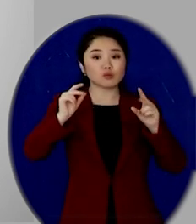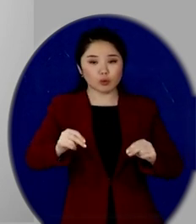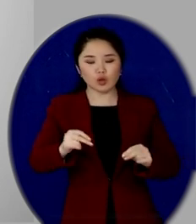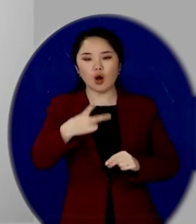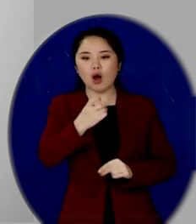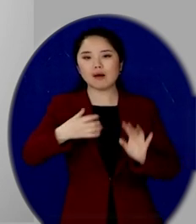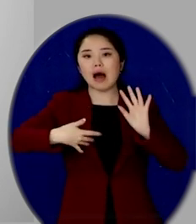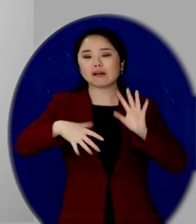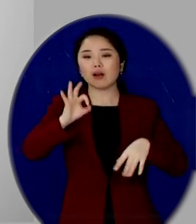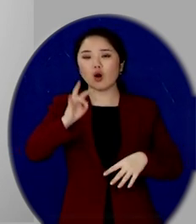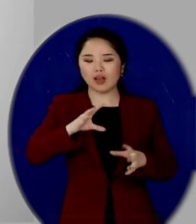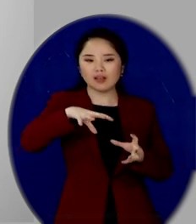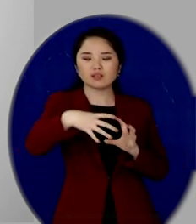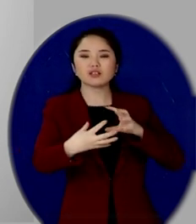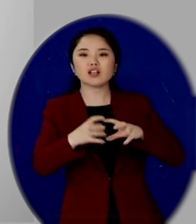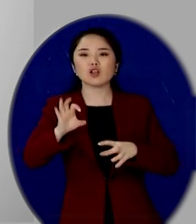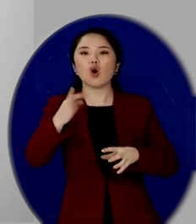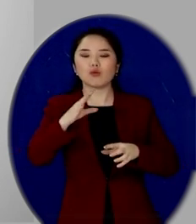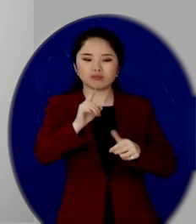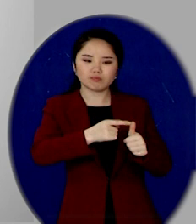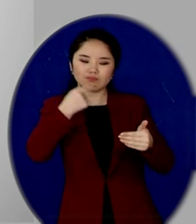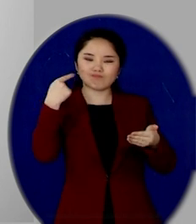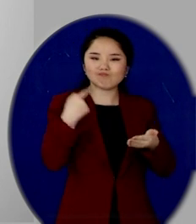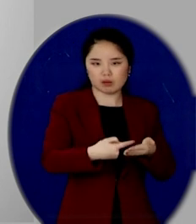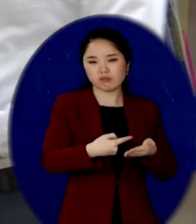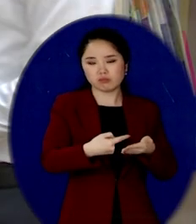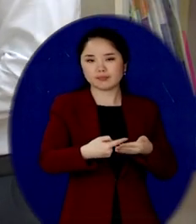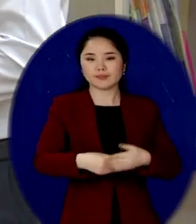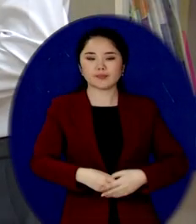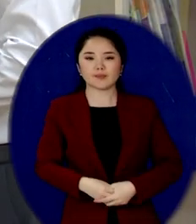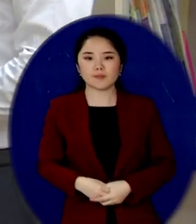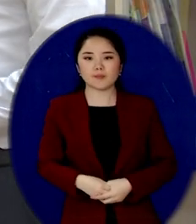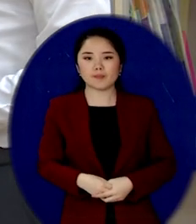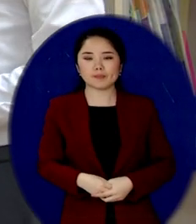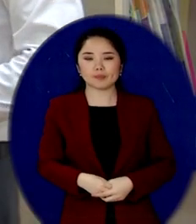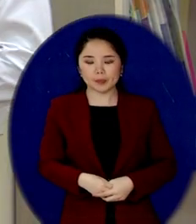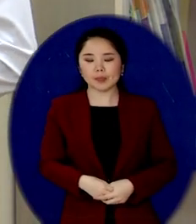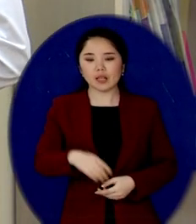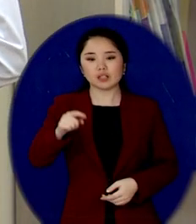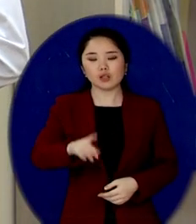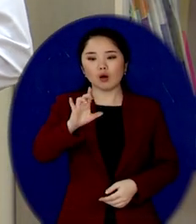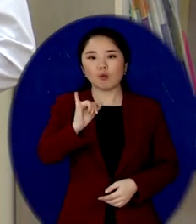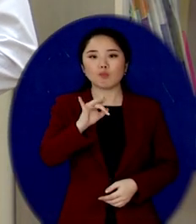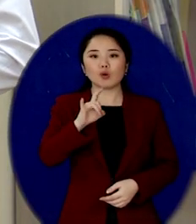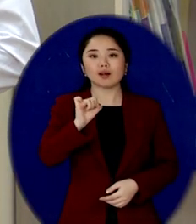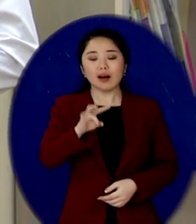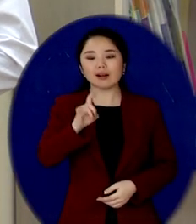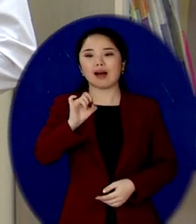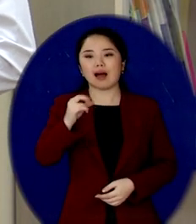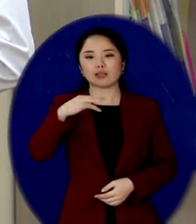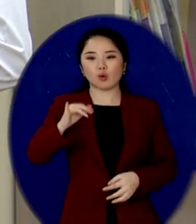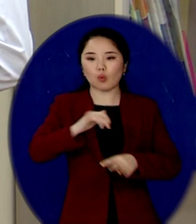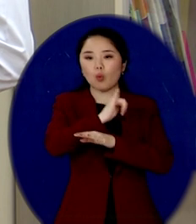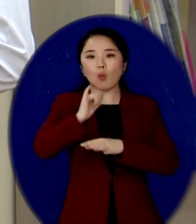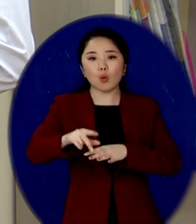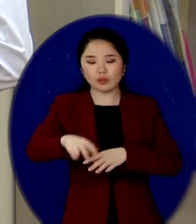онд дэлхийн соёлын өвд бүртгэж авчээ. Тэгвэл Бурхан Халдуу уул байрлаж байгаа Хинтээ